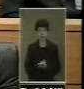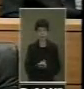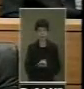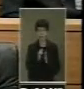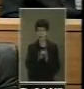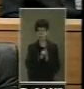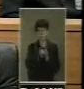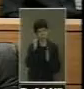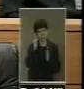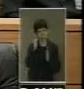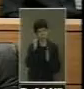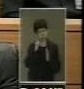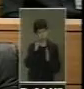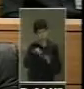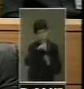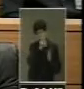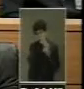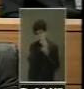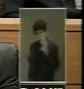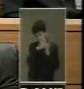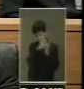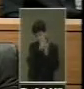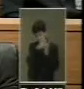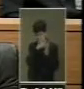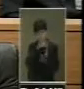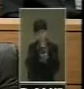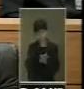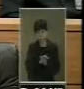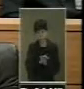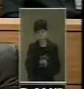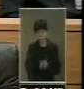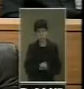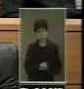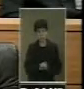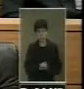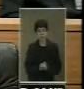ให้ลาออกหลายคนครับ